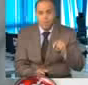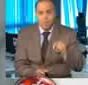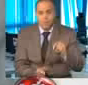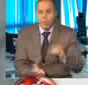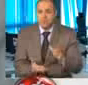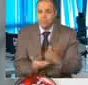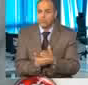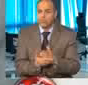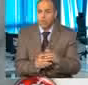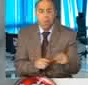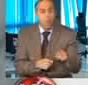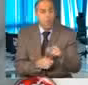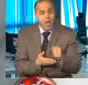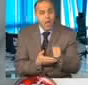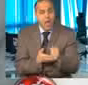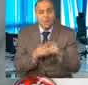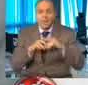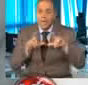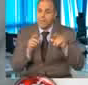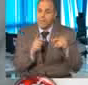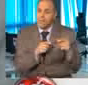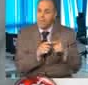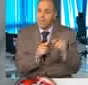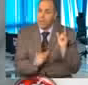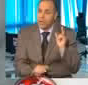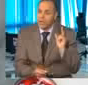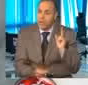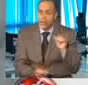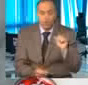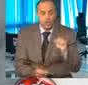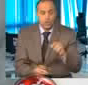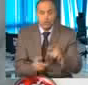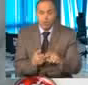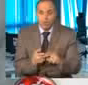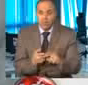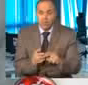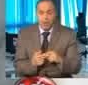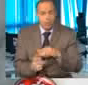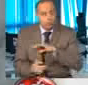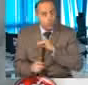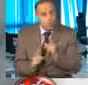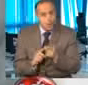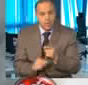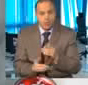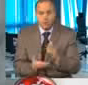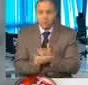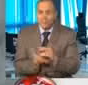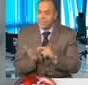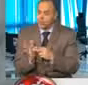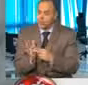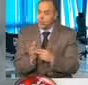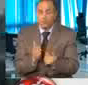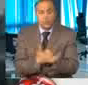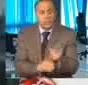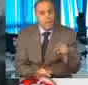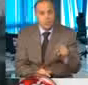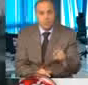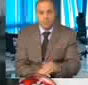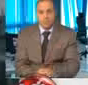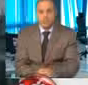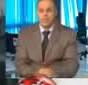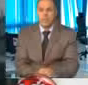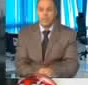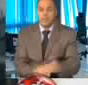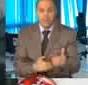توفير الإمكانيات اللازمة لهذا الإعلام العمومي حتى يتمكن من القيام بدوره، توفير التكنولوجيا الجديدة. وإلى